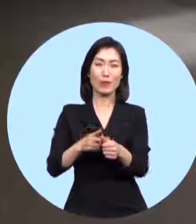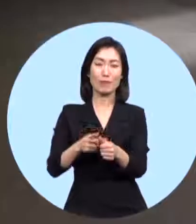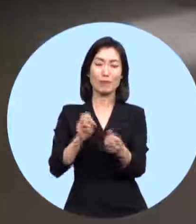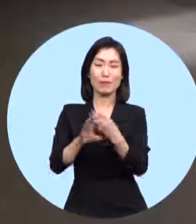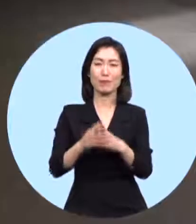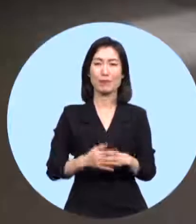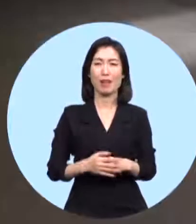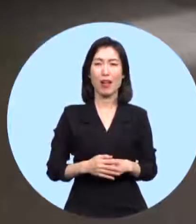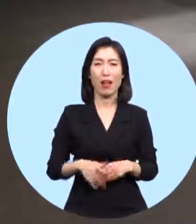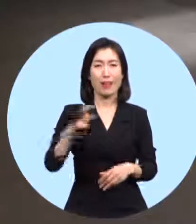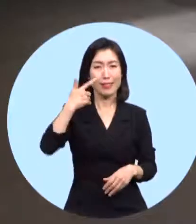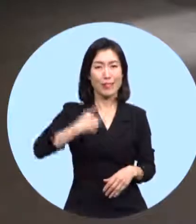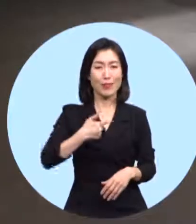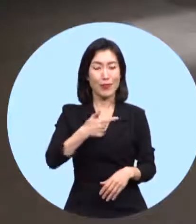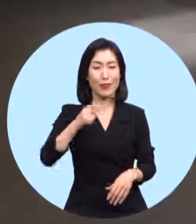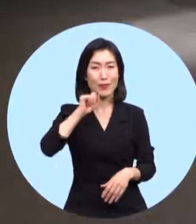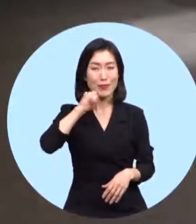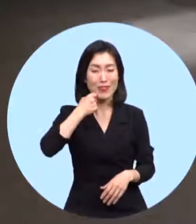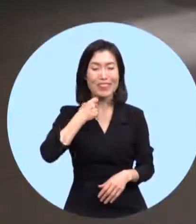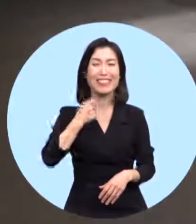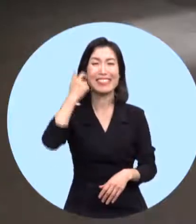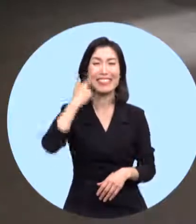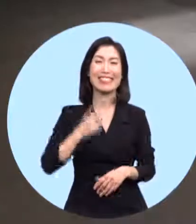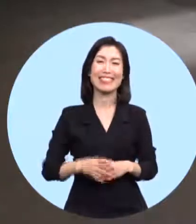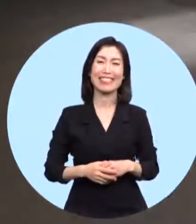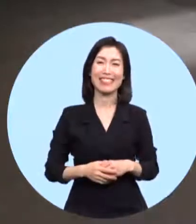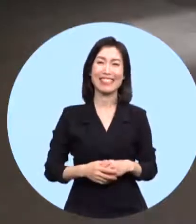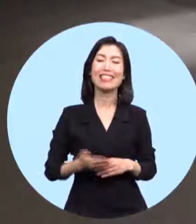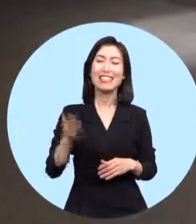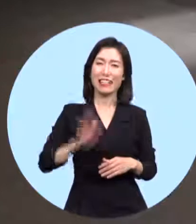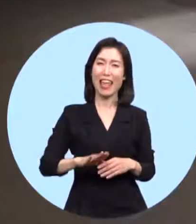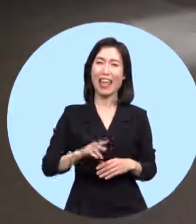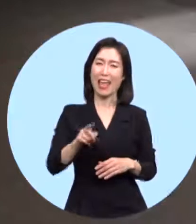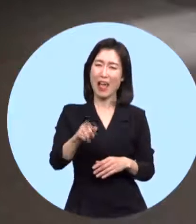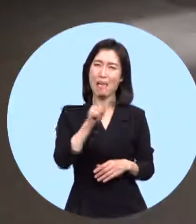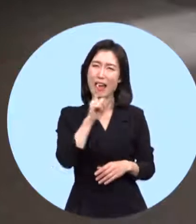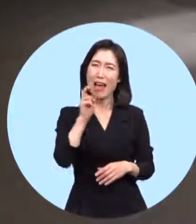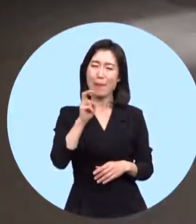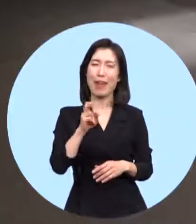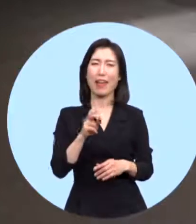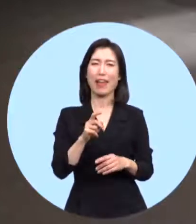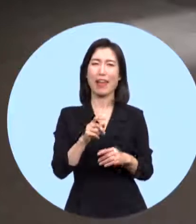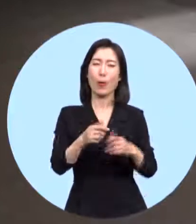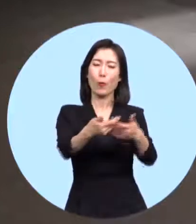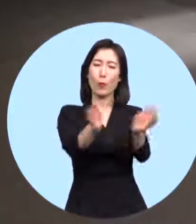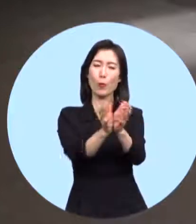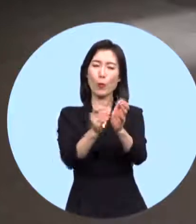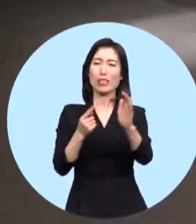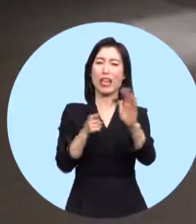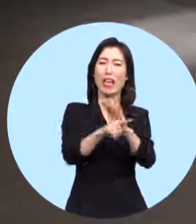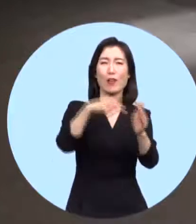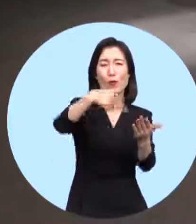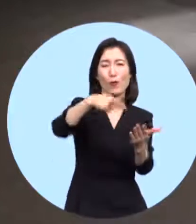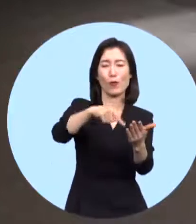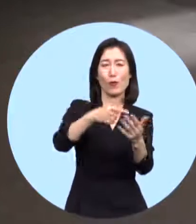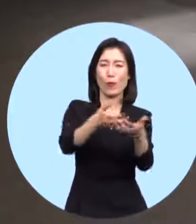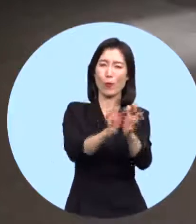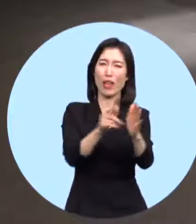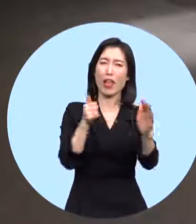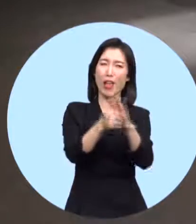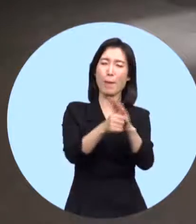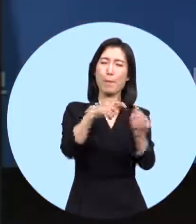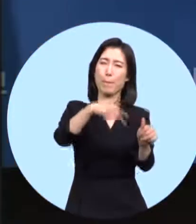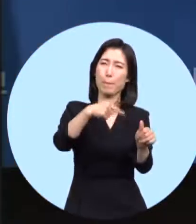네. 사실은 굉장히 어려운 질문이라는 생각이 들고요. 근데 이제 그 찾아가는 아마 그 첫걸음이